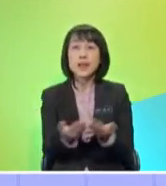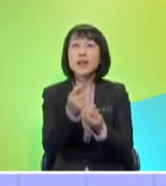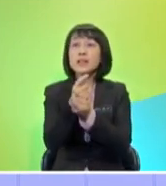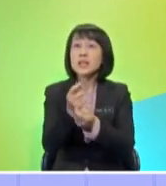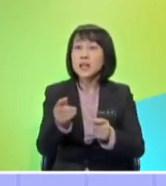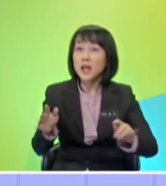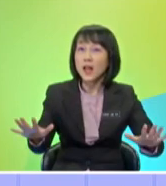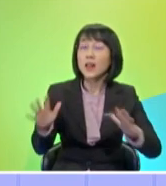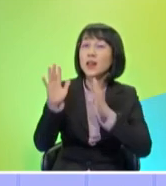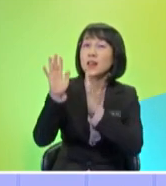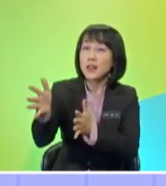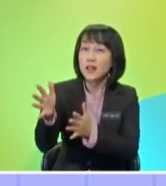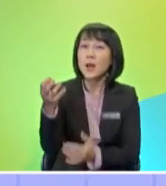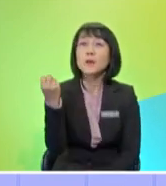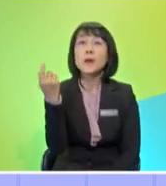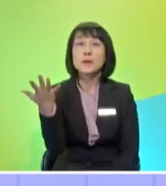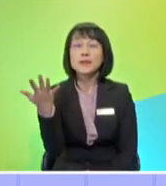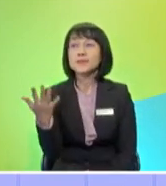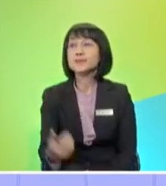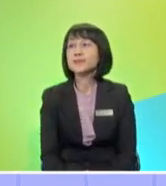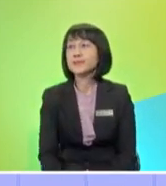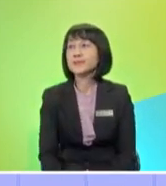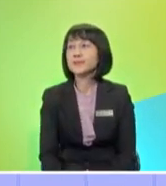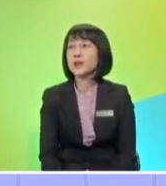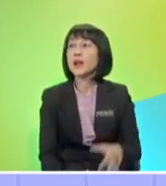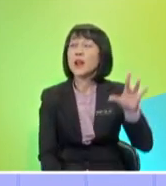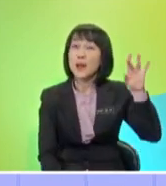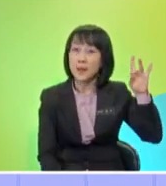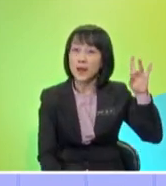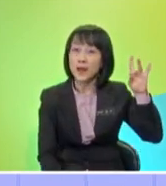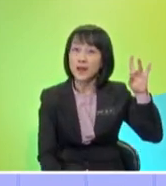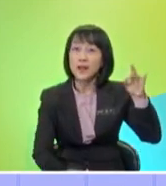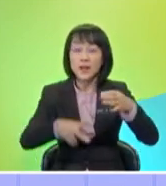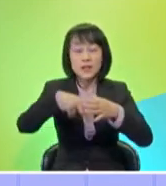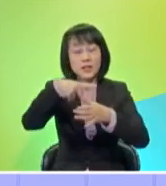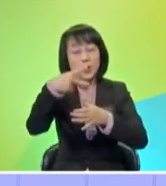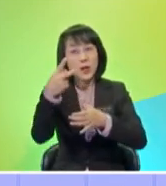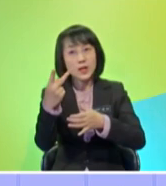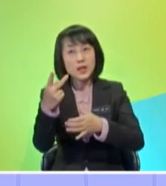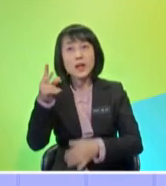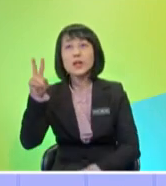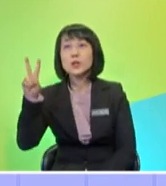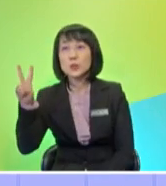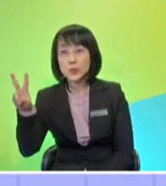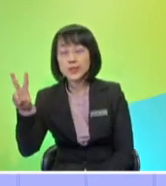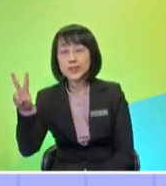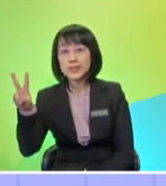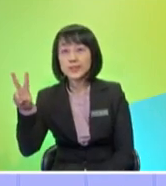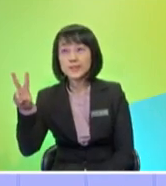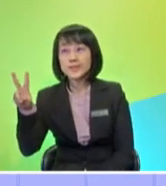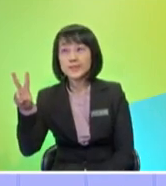ya? Aha, ada 8. Kemudian Amin keluarkan 2 biji bola. So yang tinggal